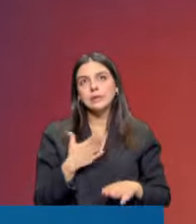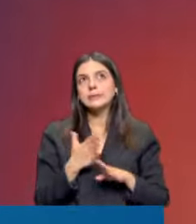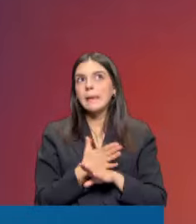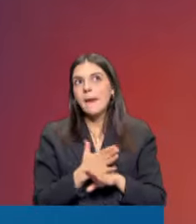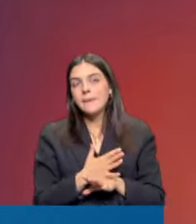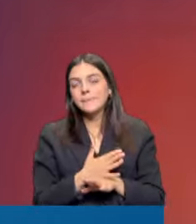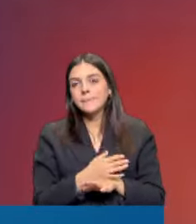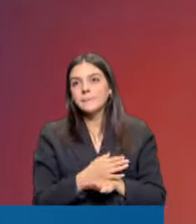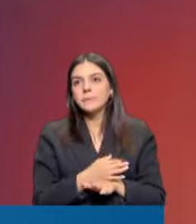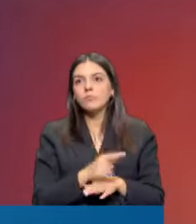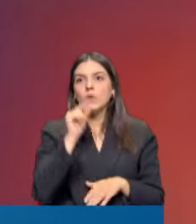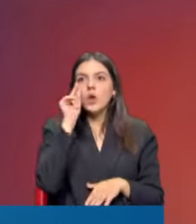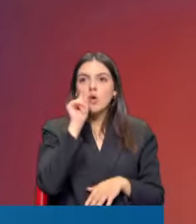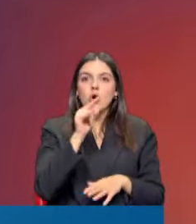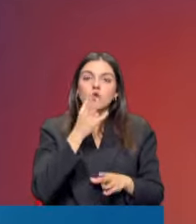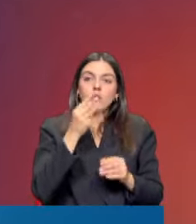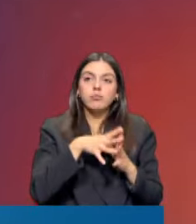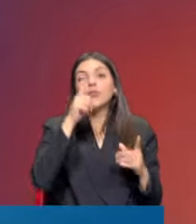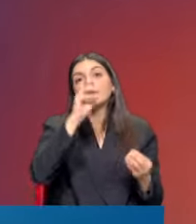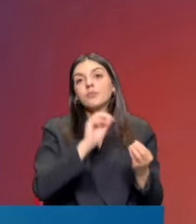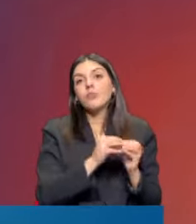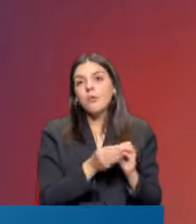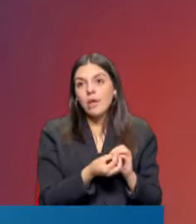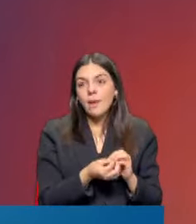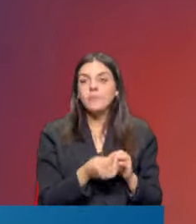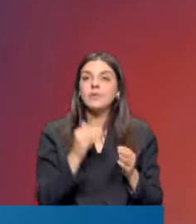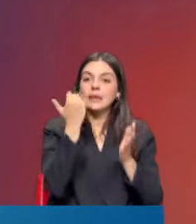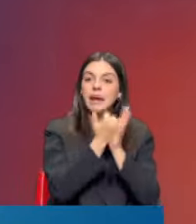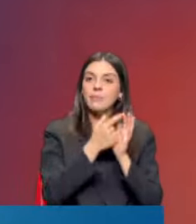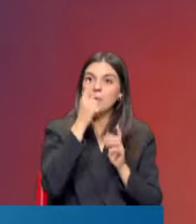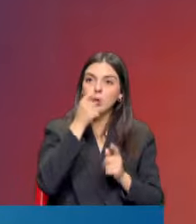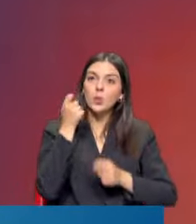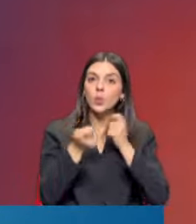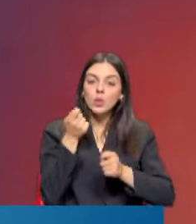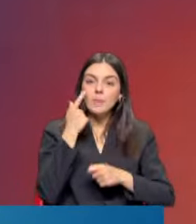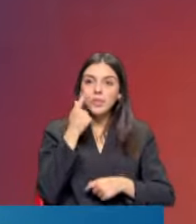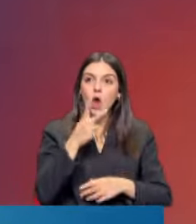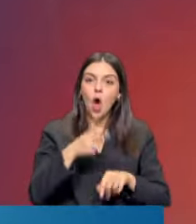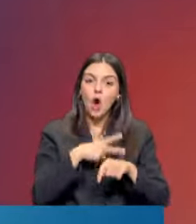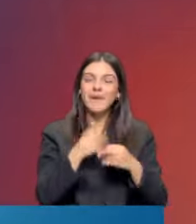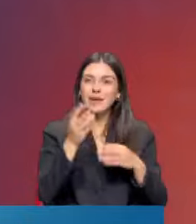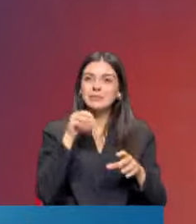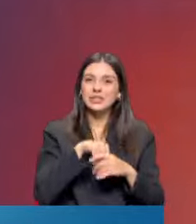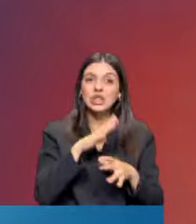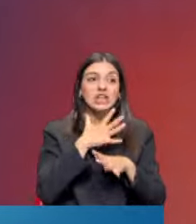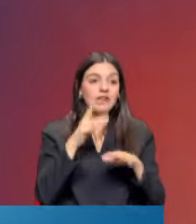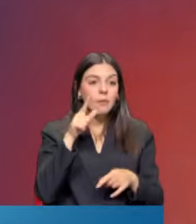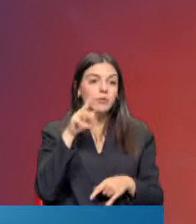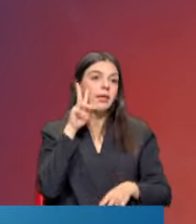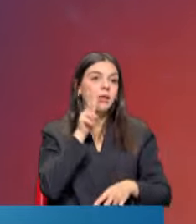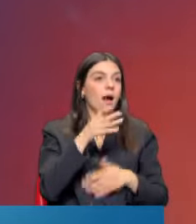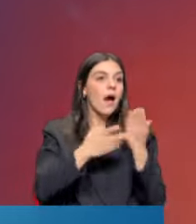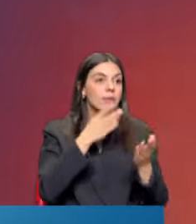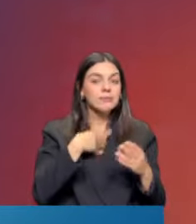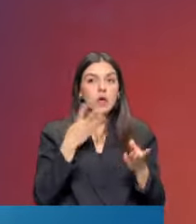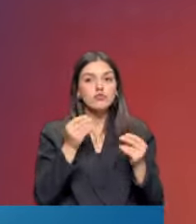Çünkü bu çok genel bir problem. Yapılan bir uygulamanın örnek teşkil etmesi açısından şeffaflıkla burada aktarılmasını ben o